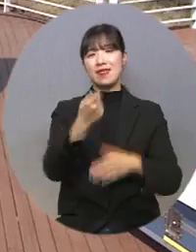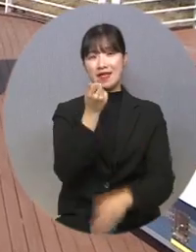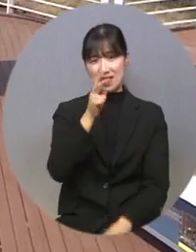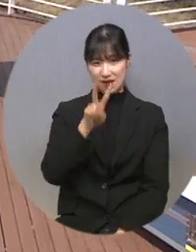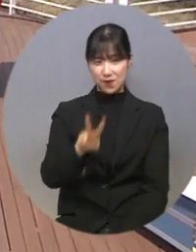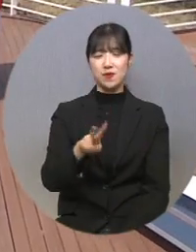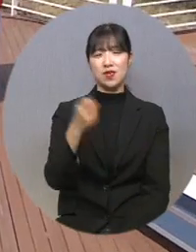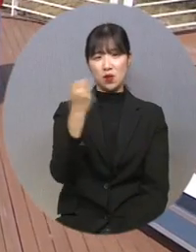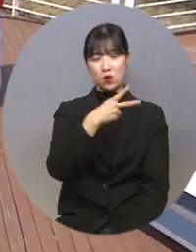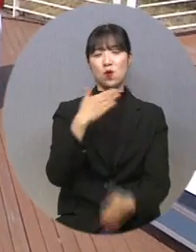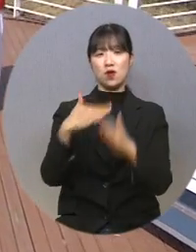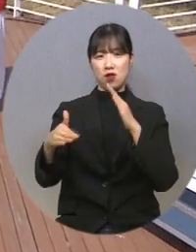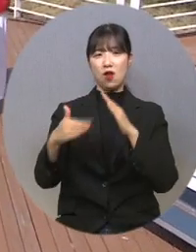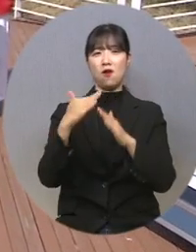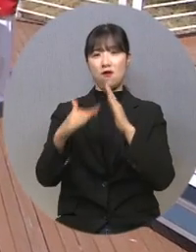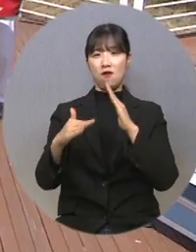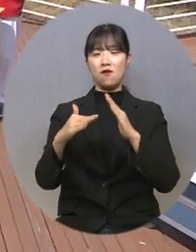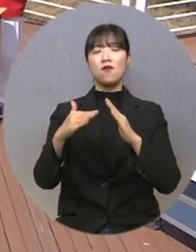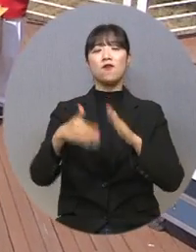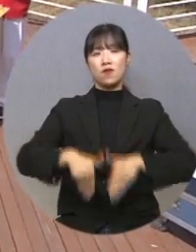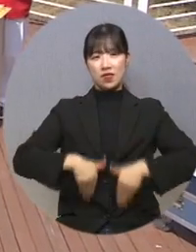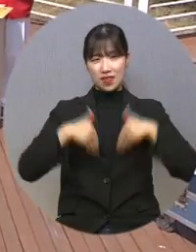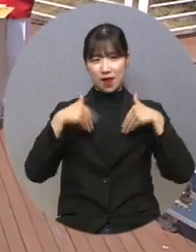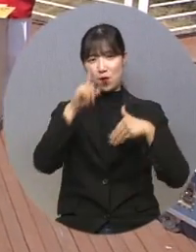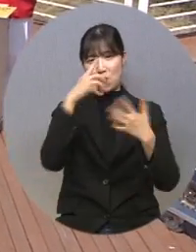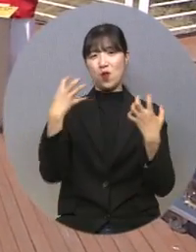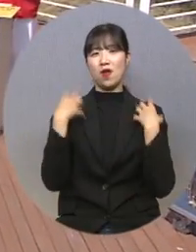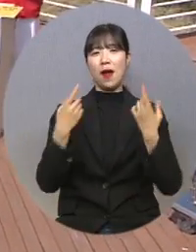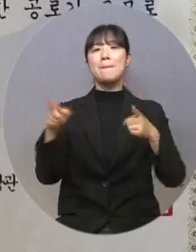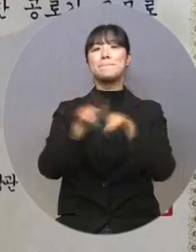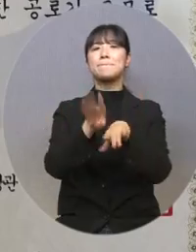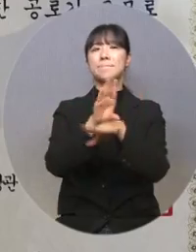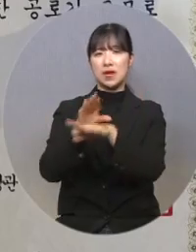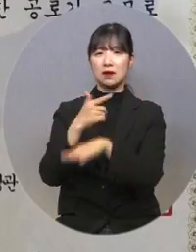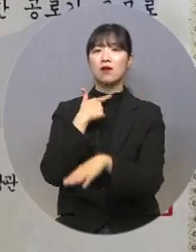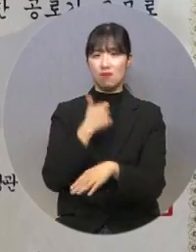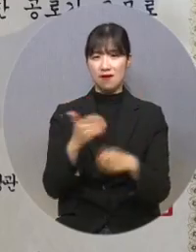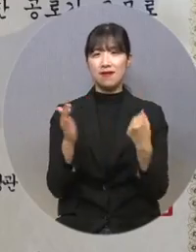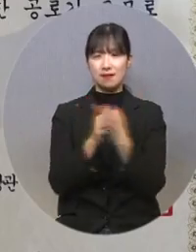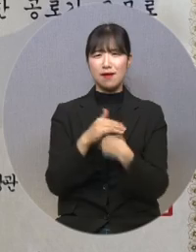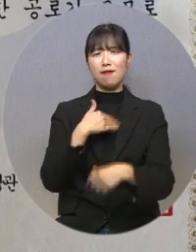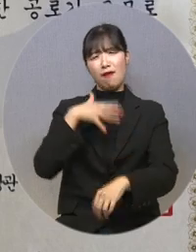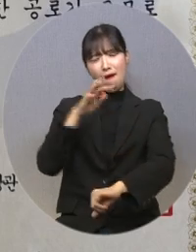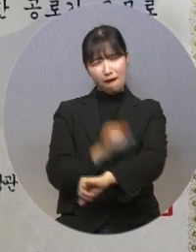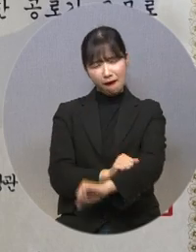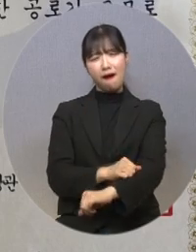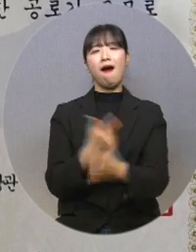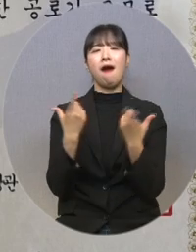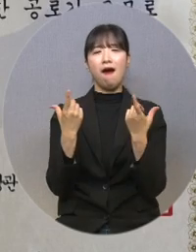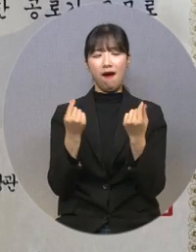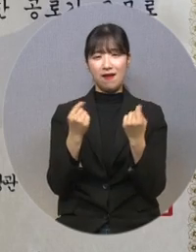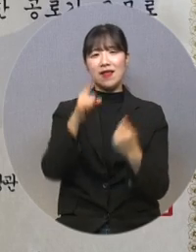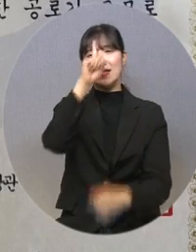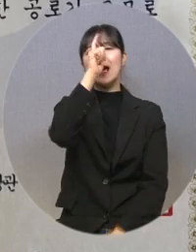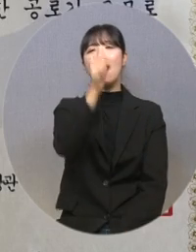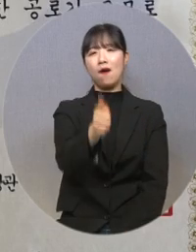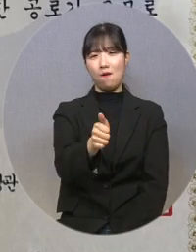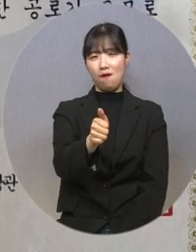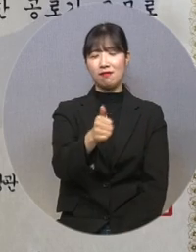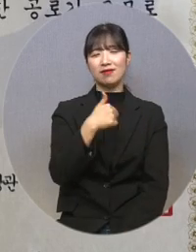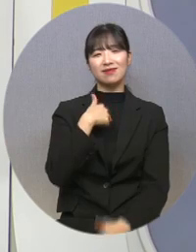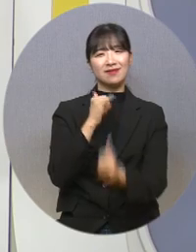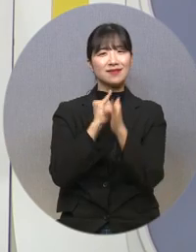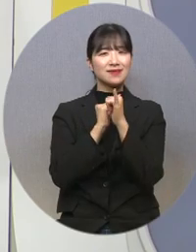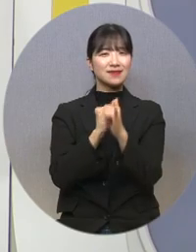전남도청에서 운영하는 이 남도장터가 같이 우리가 방송을 했었잖아요. 네, 그래서 네. 잘했다고 농림축산식품부